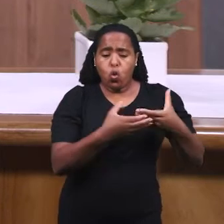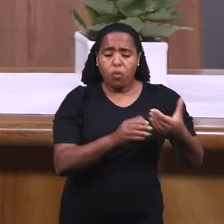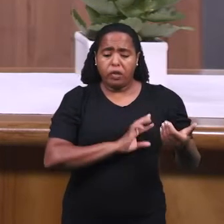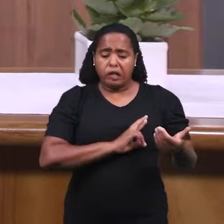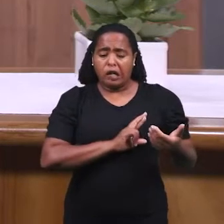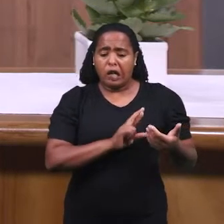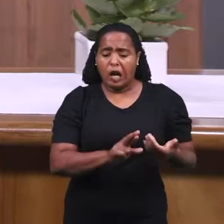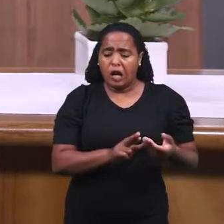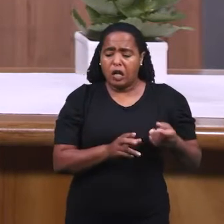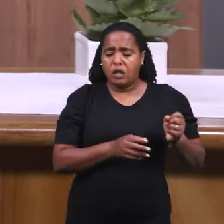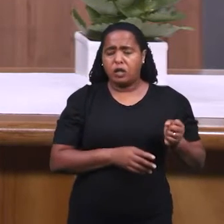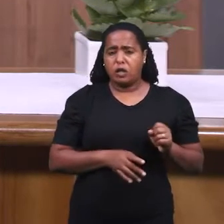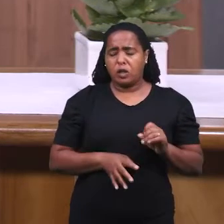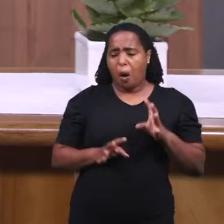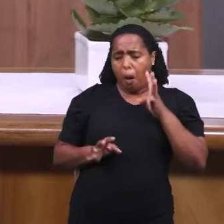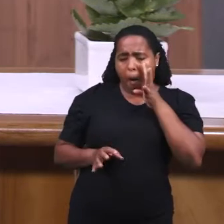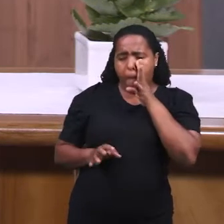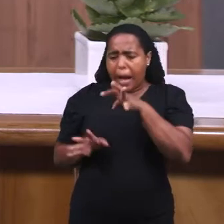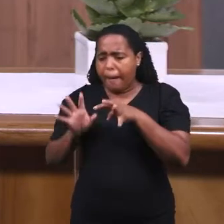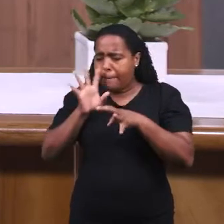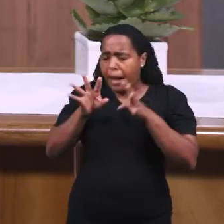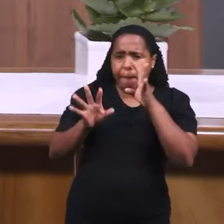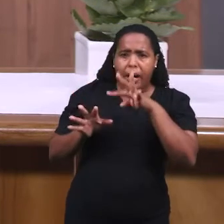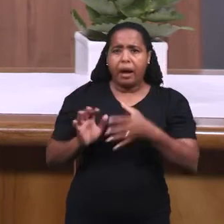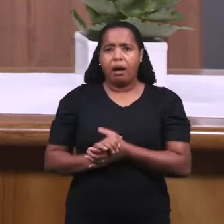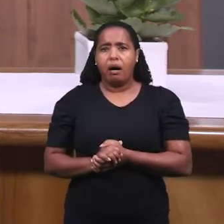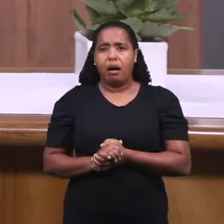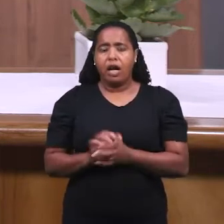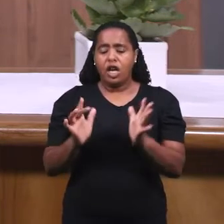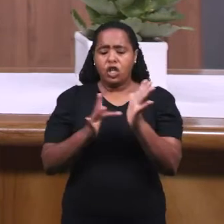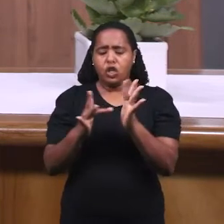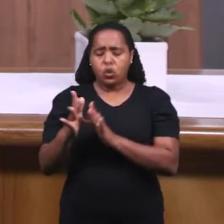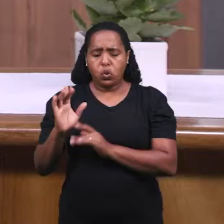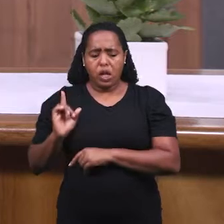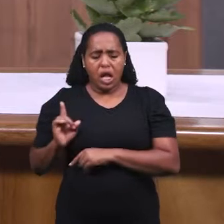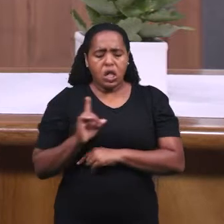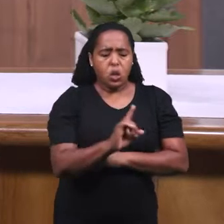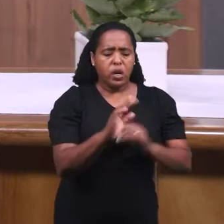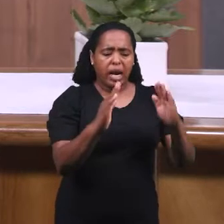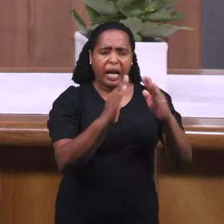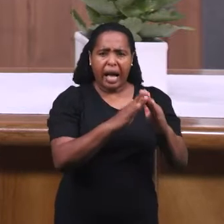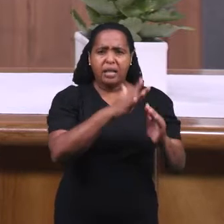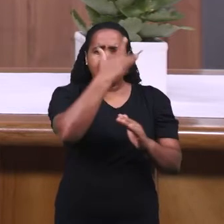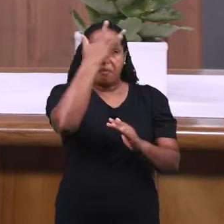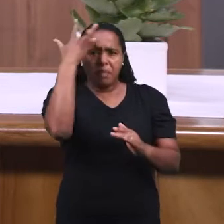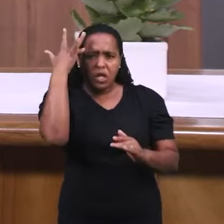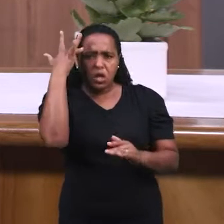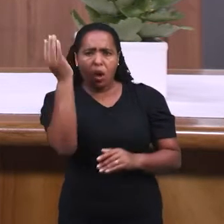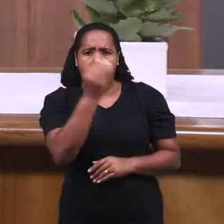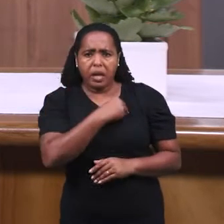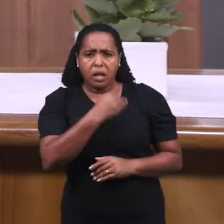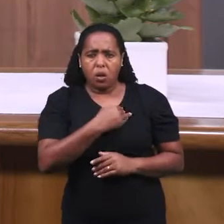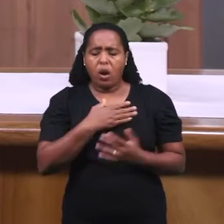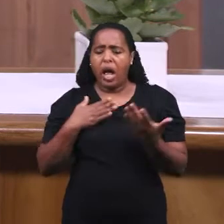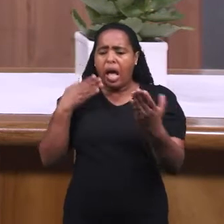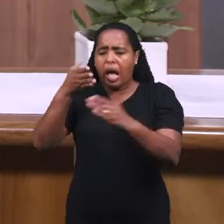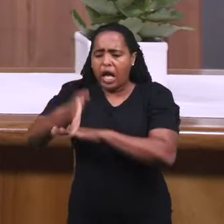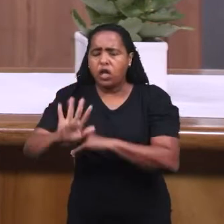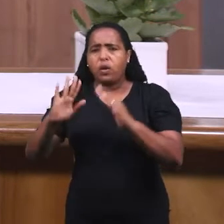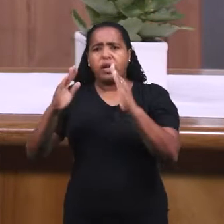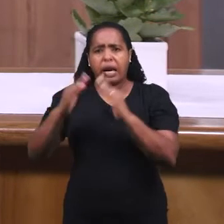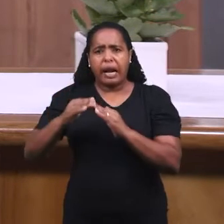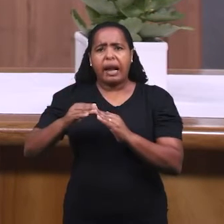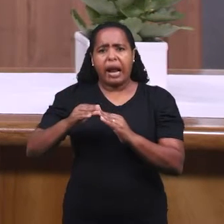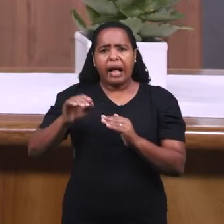Религиозные люди за это осуждали его. Он друг грешников и мытарей,